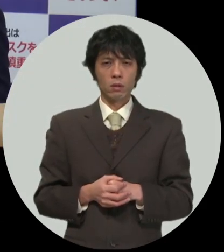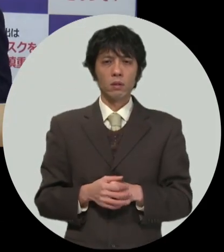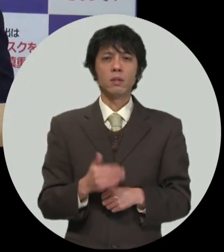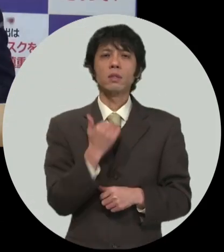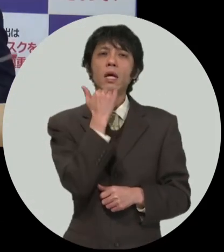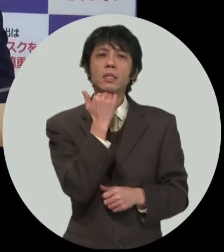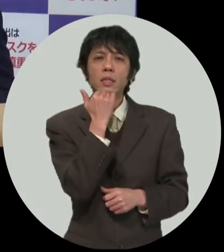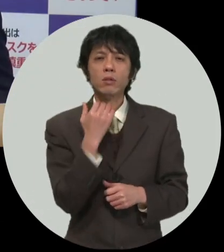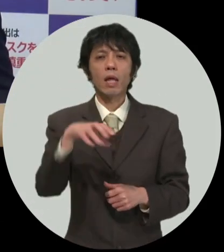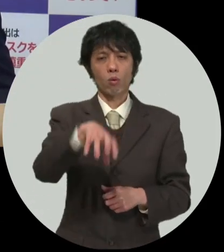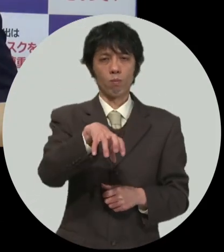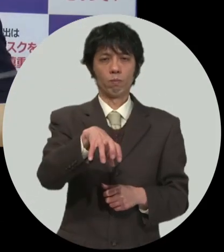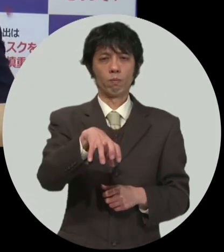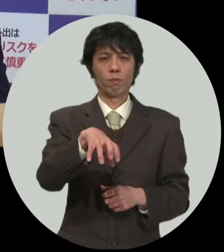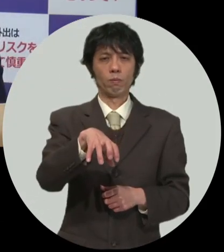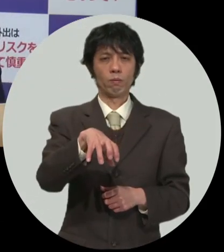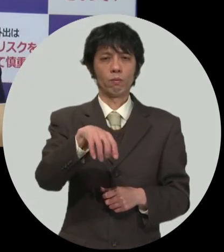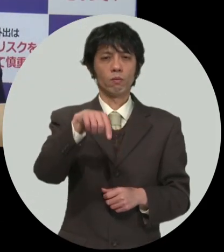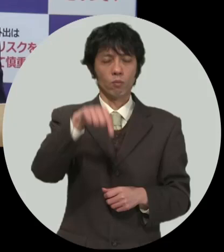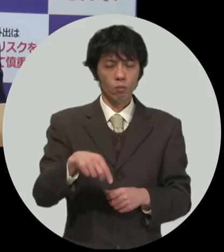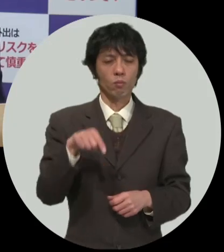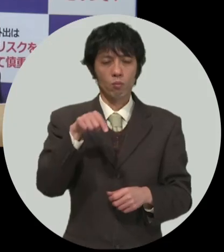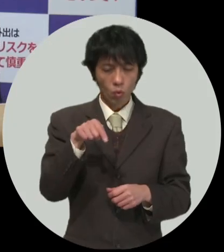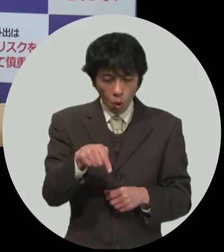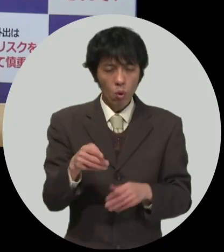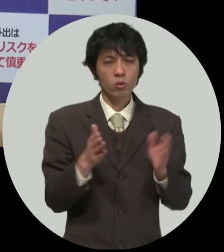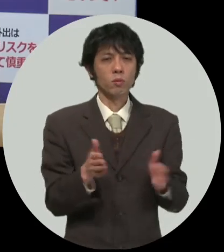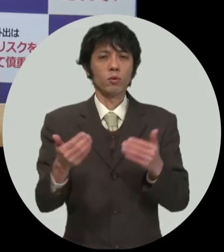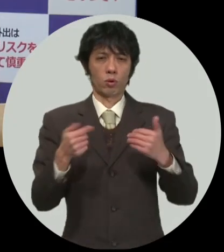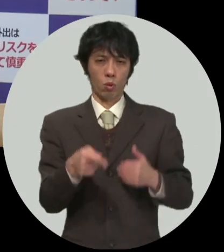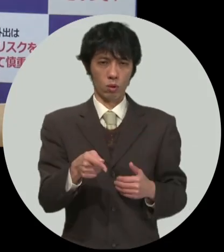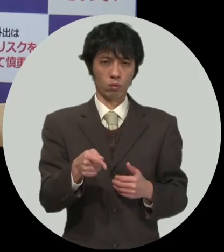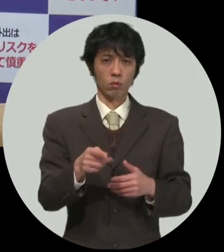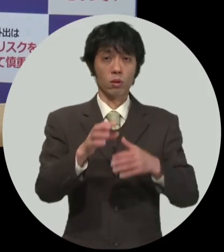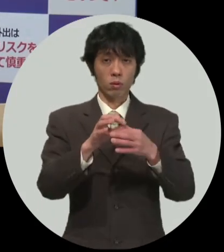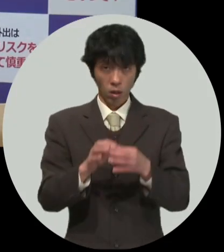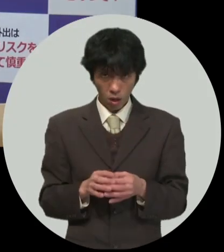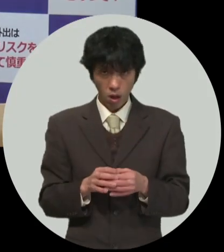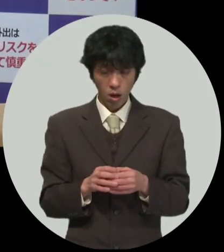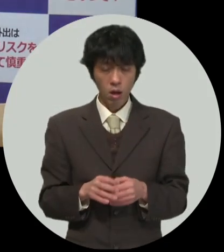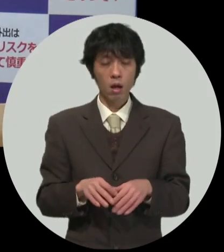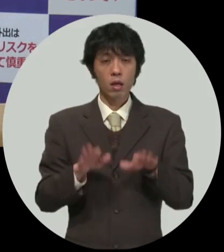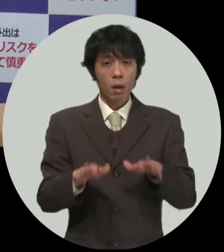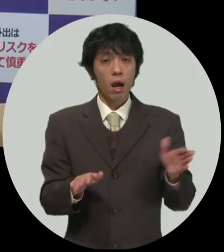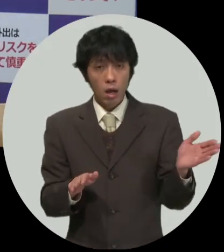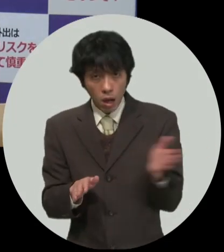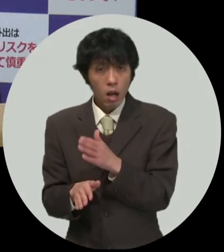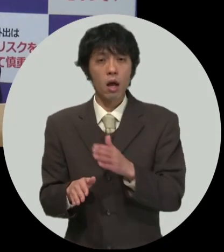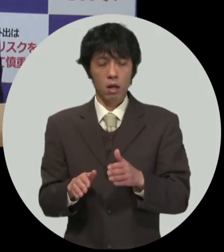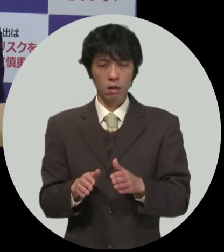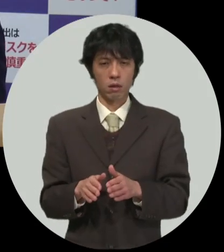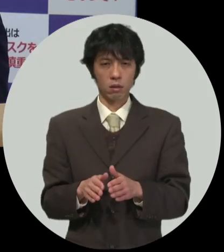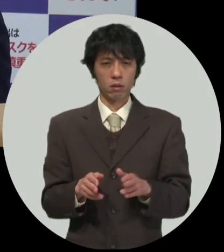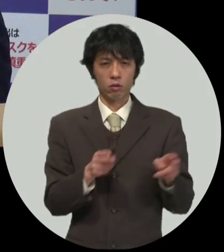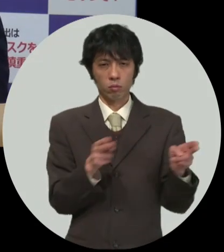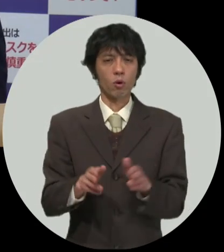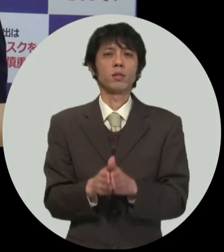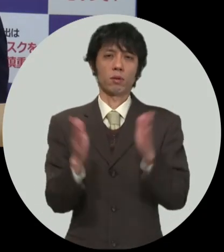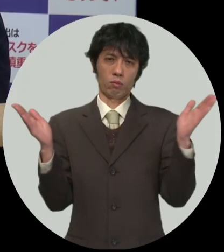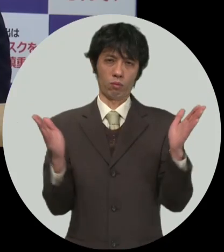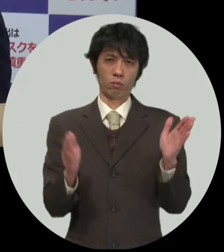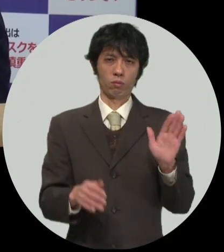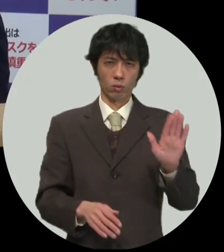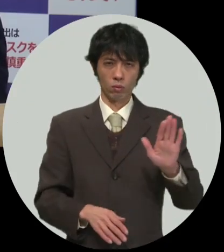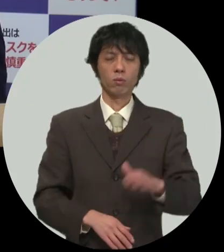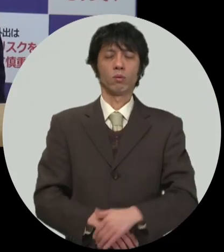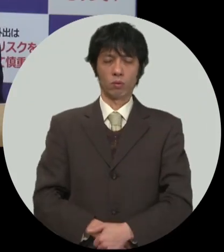然準備がいりますので、それについてはもうこの段階で入らせていただくということにさせていただきたいと思っ